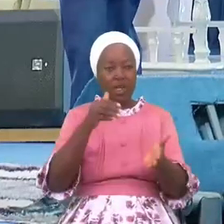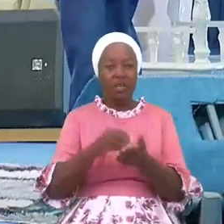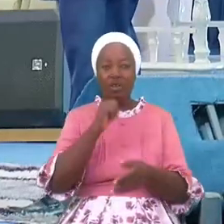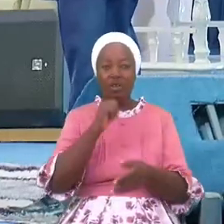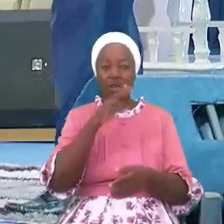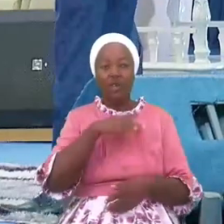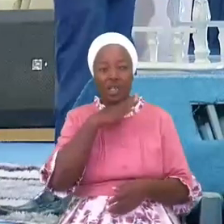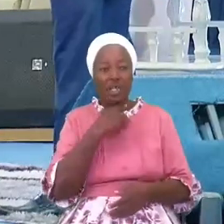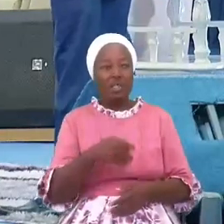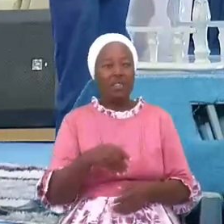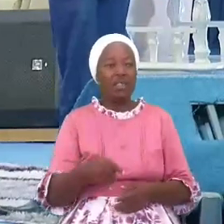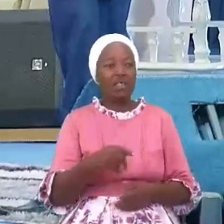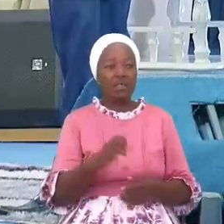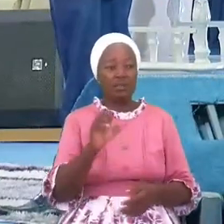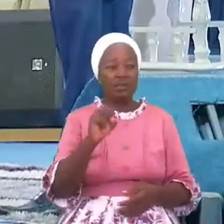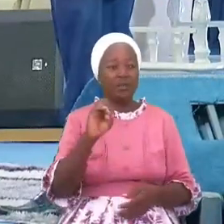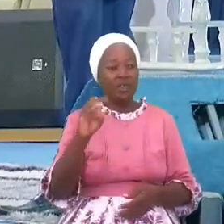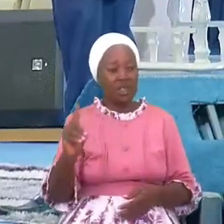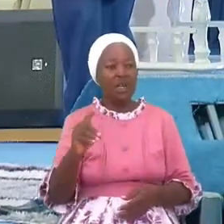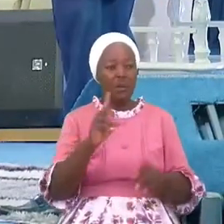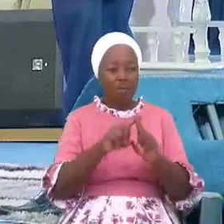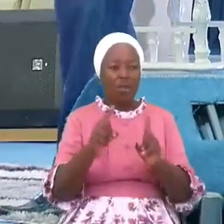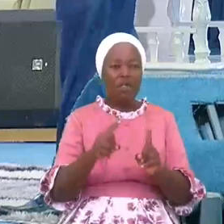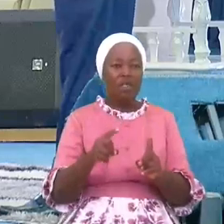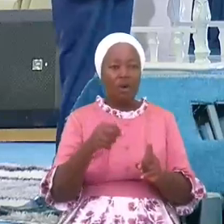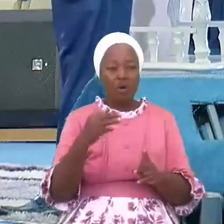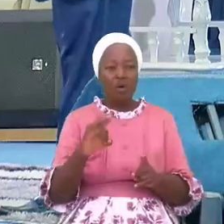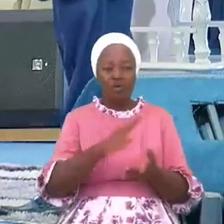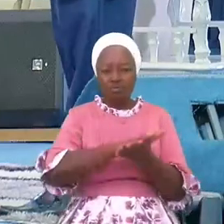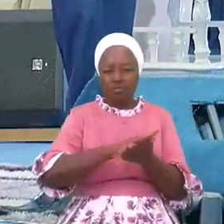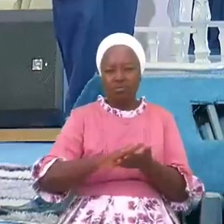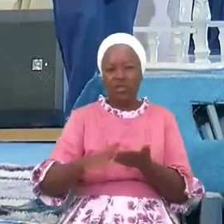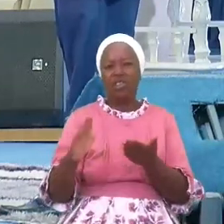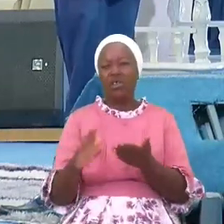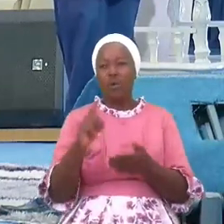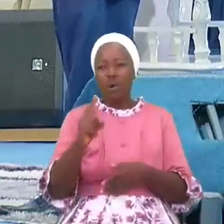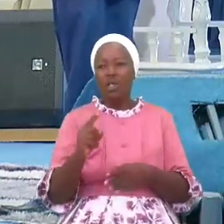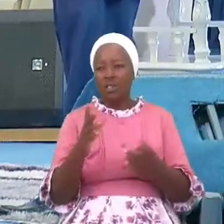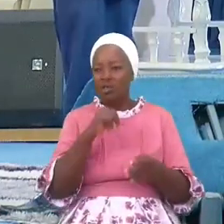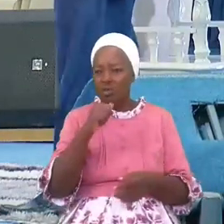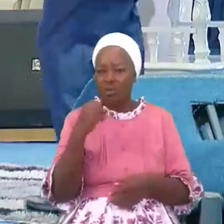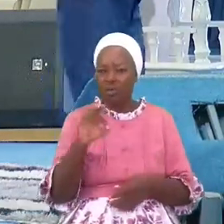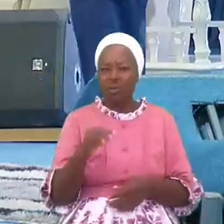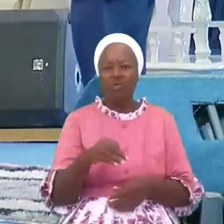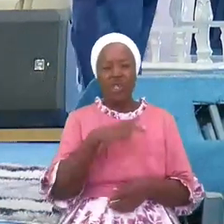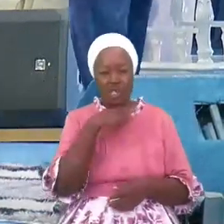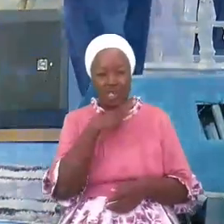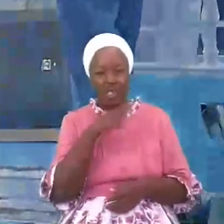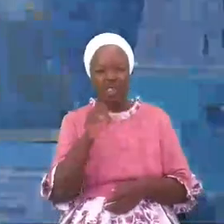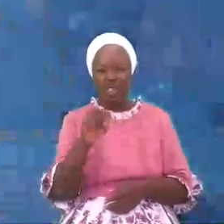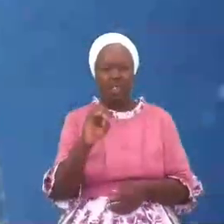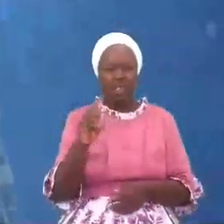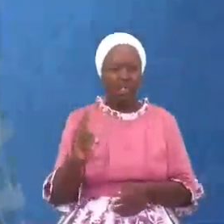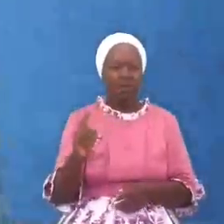puisque vous avez été régénéré, non pas une semence corruptible, mais pas une semence incorruptible. Pas une semence corruptible, mais pas